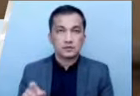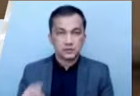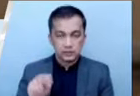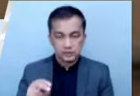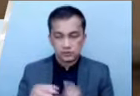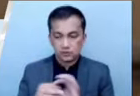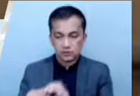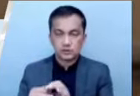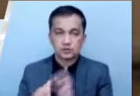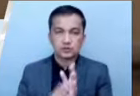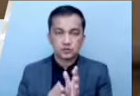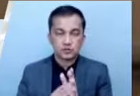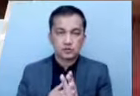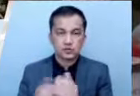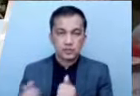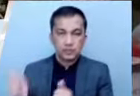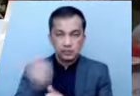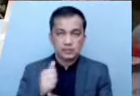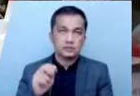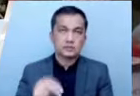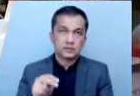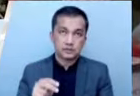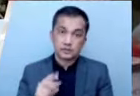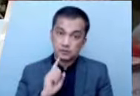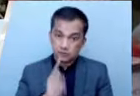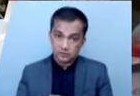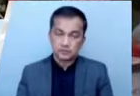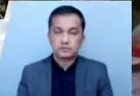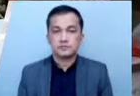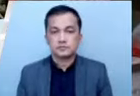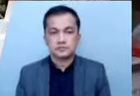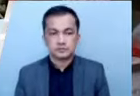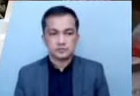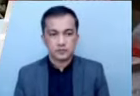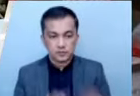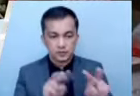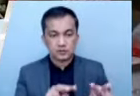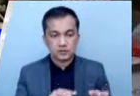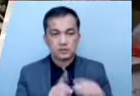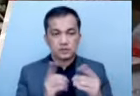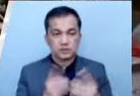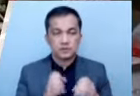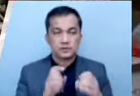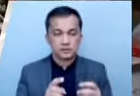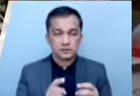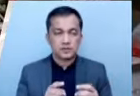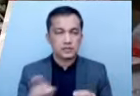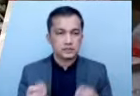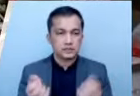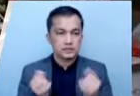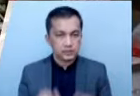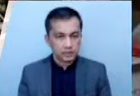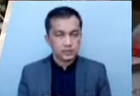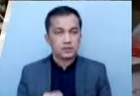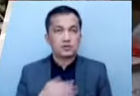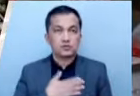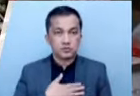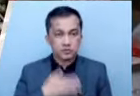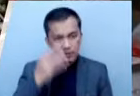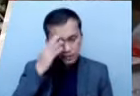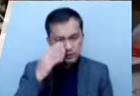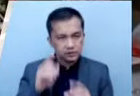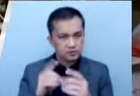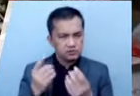head kung nangangailangan ba talaga. Tinututukan na raw ng DepEd ang nasabing insidente. Gustong malaman ng kagawaran kung